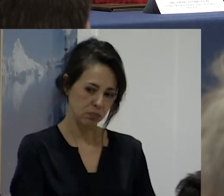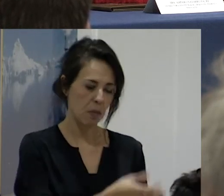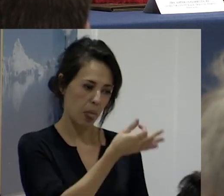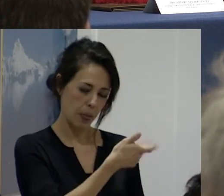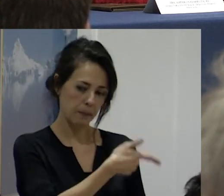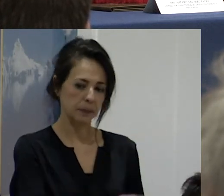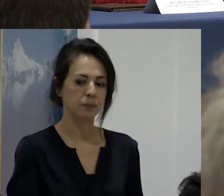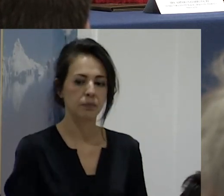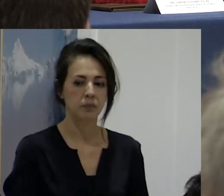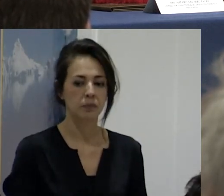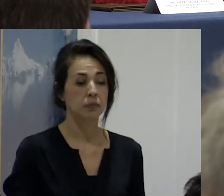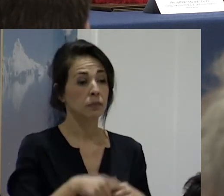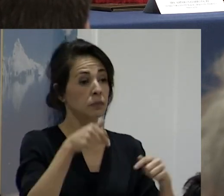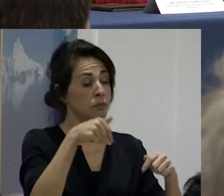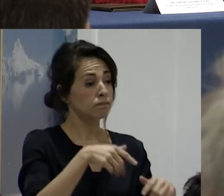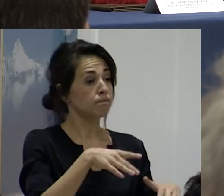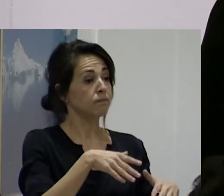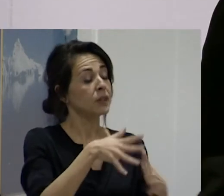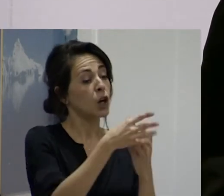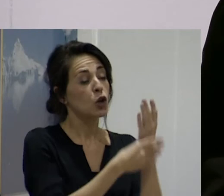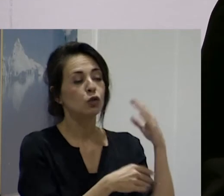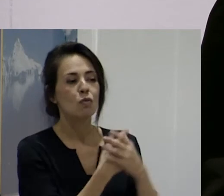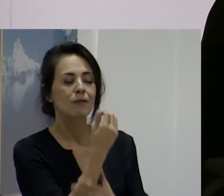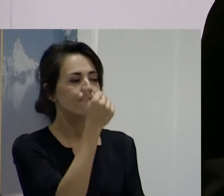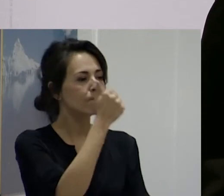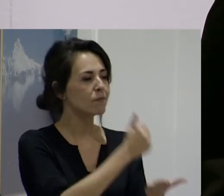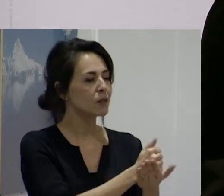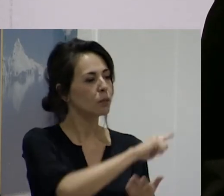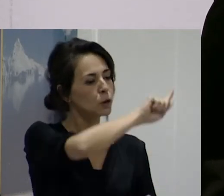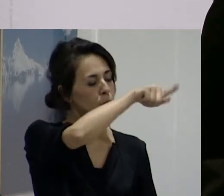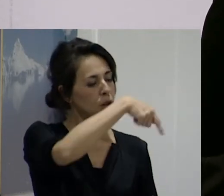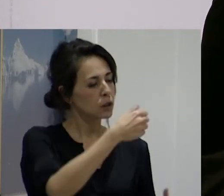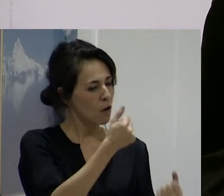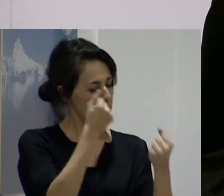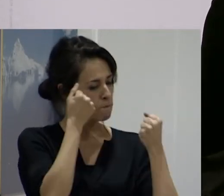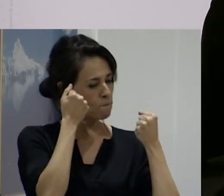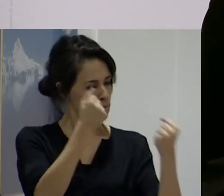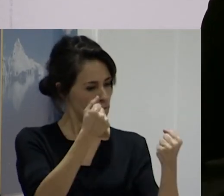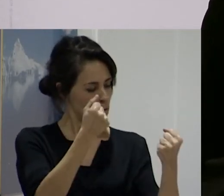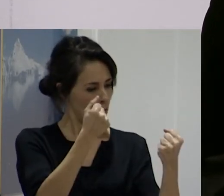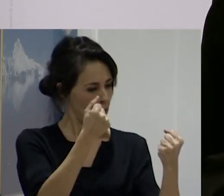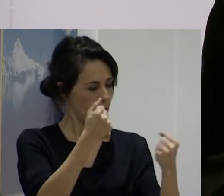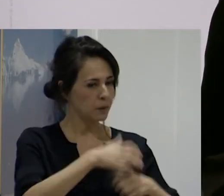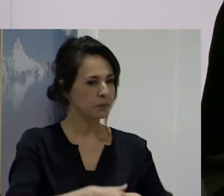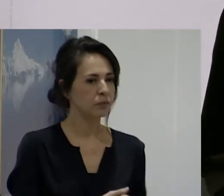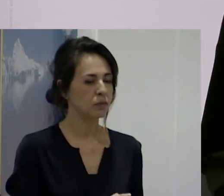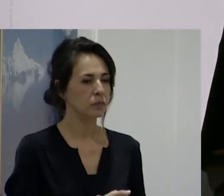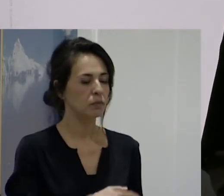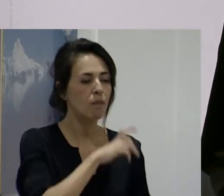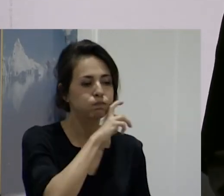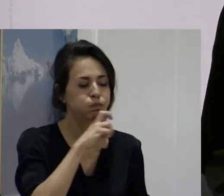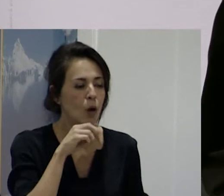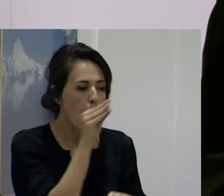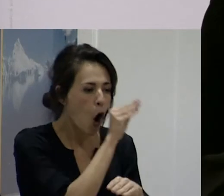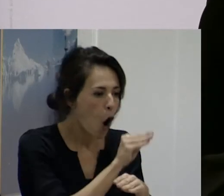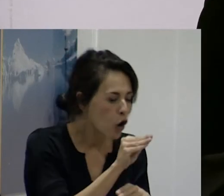el símbol en la vostra vida acadèmica de la fortalesa de les vostres mans en la defensa i conservació de